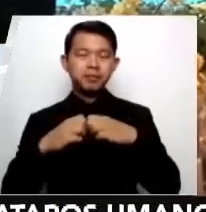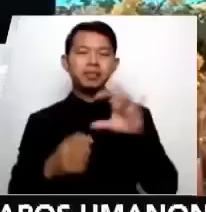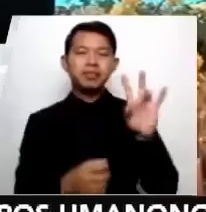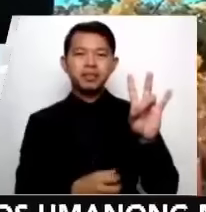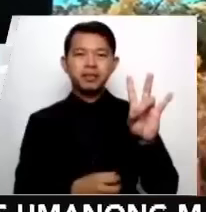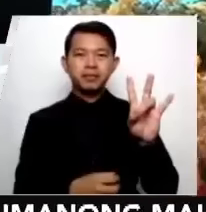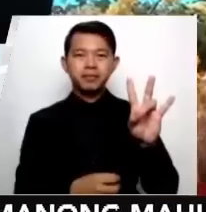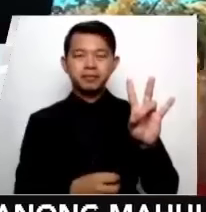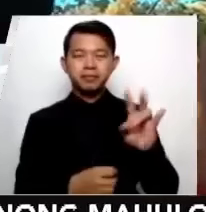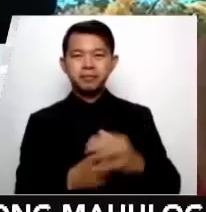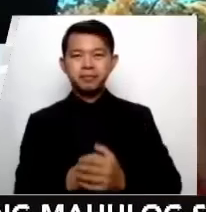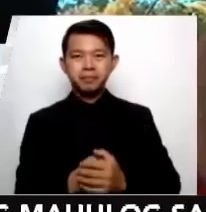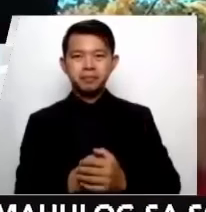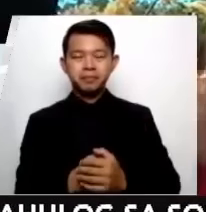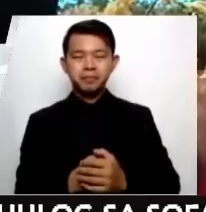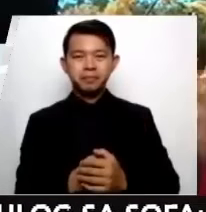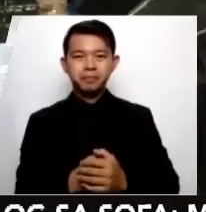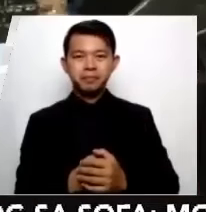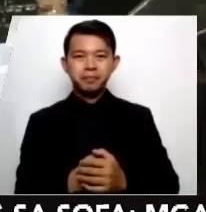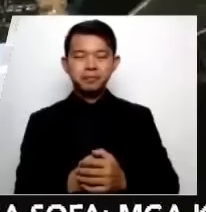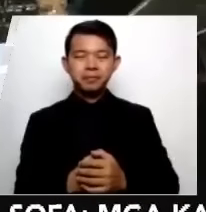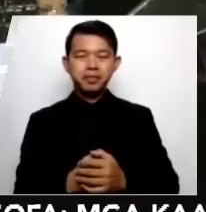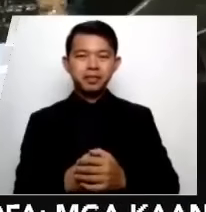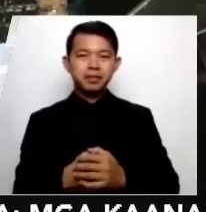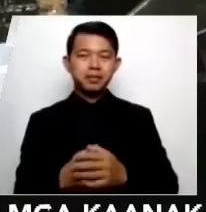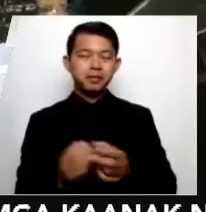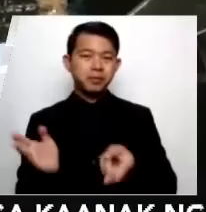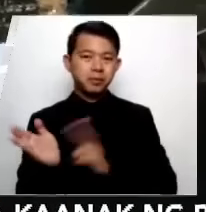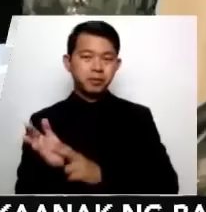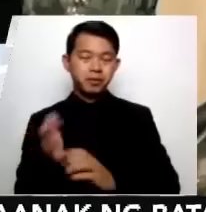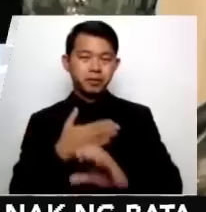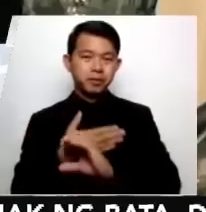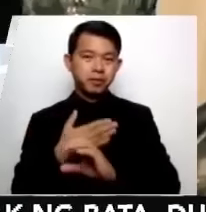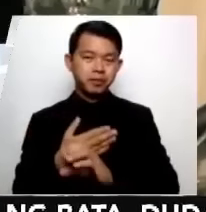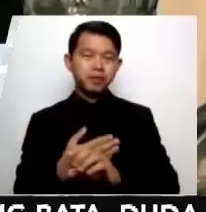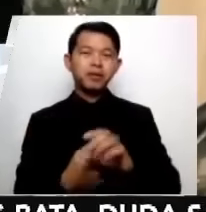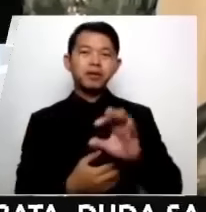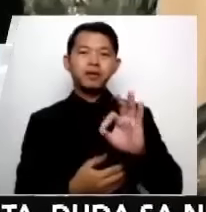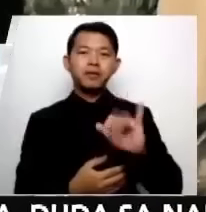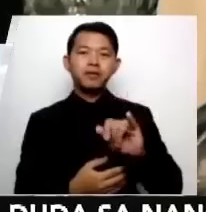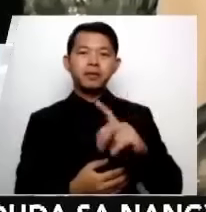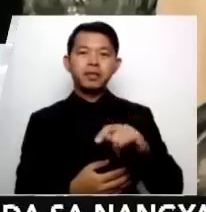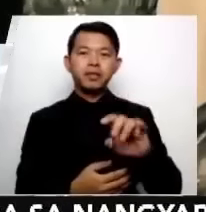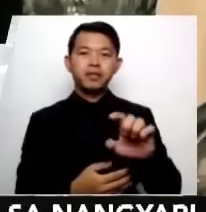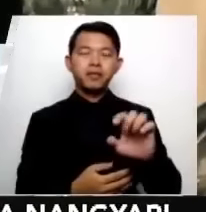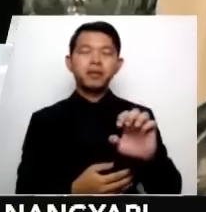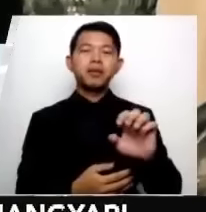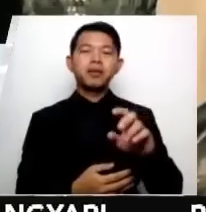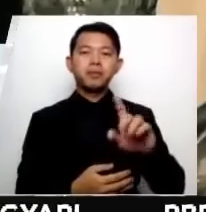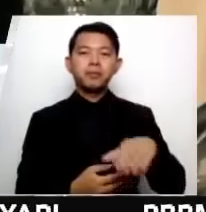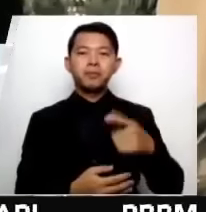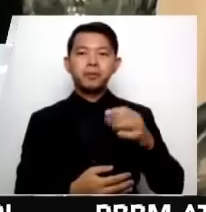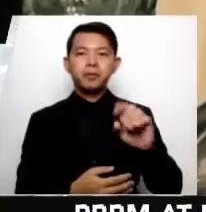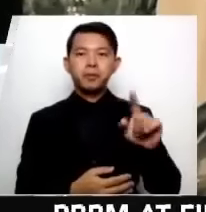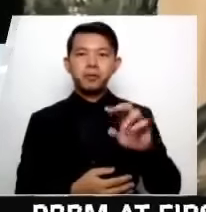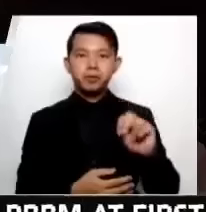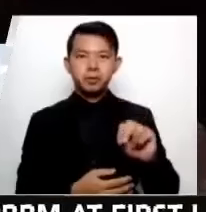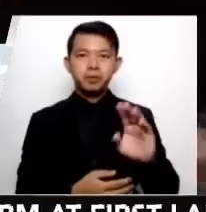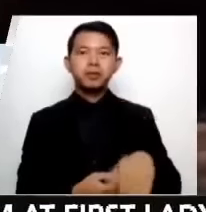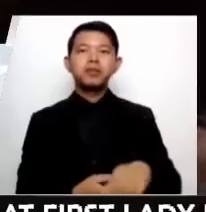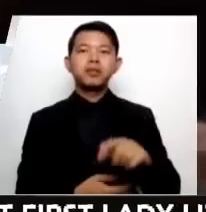Kapuso, pumirma sina GMA Network Chairman Attorney Felipe L. Gozon, President and Chief Executive Officer Gilberto Arduavit